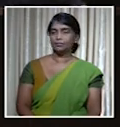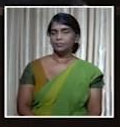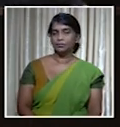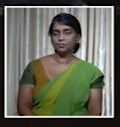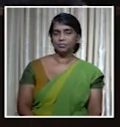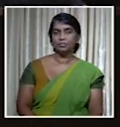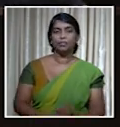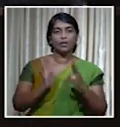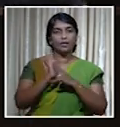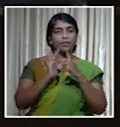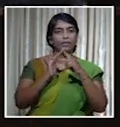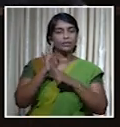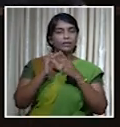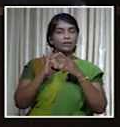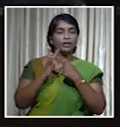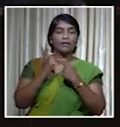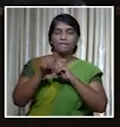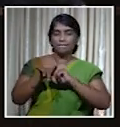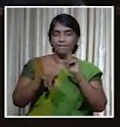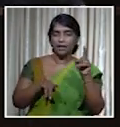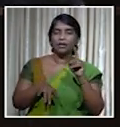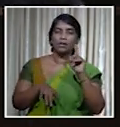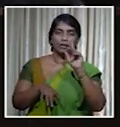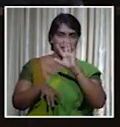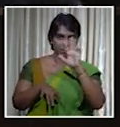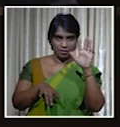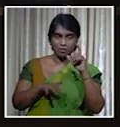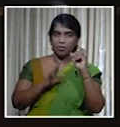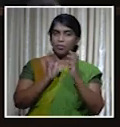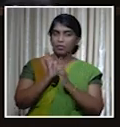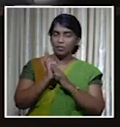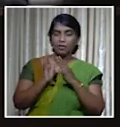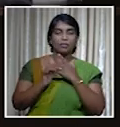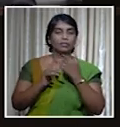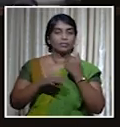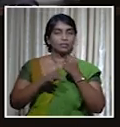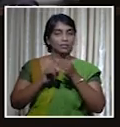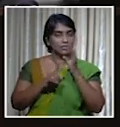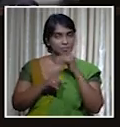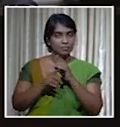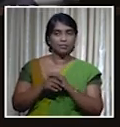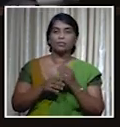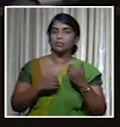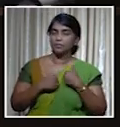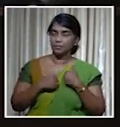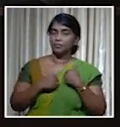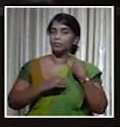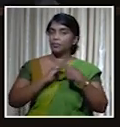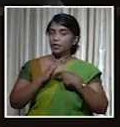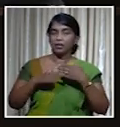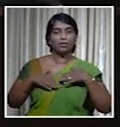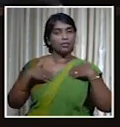ගරු විජිත හේරත් මන්ත්‍රීතුමා විනාඩි 19යි ගරු කාර්යසභා සභාපතිතුමනි අපේ රටේ